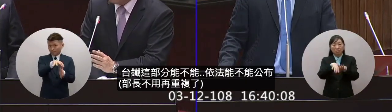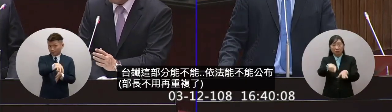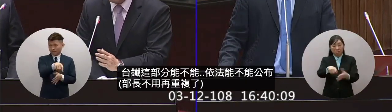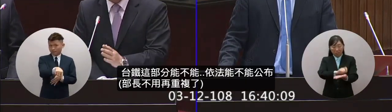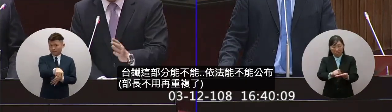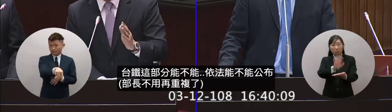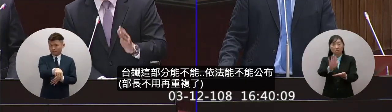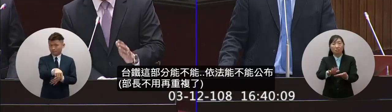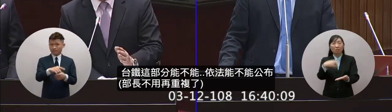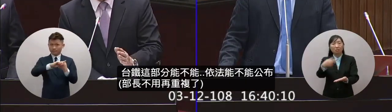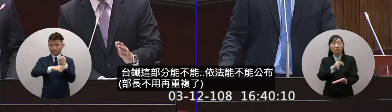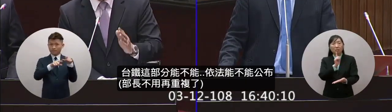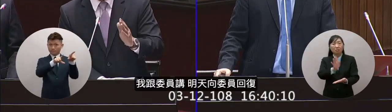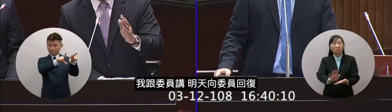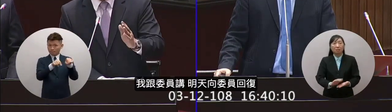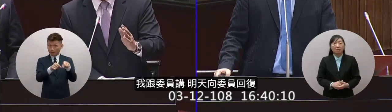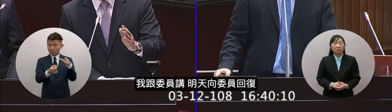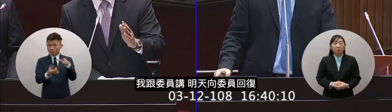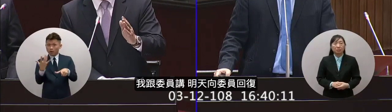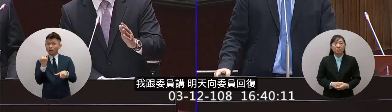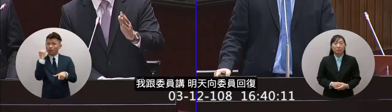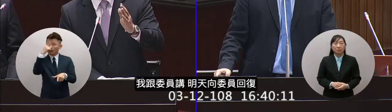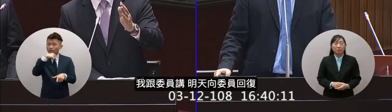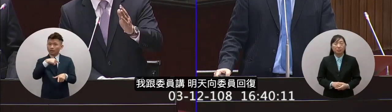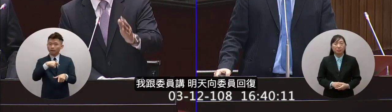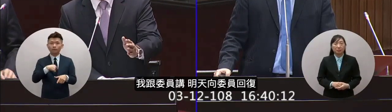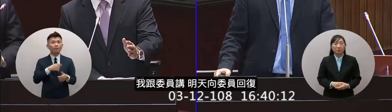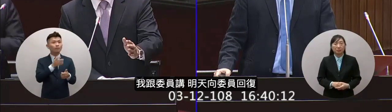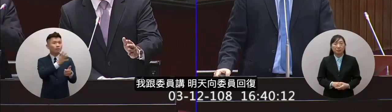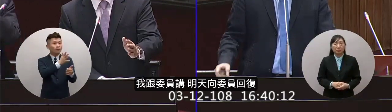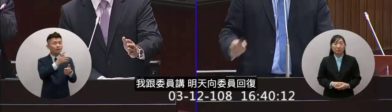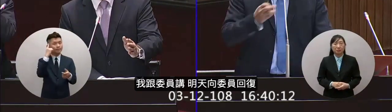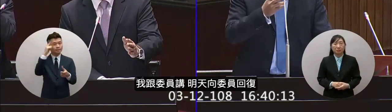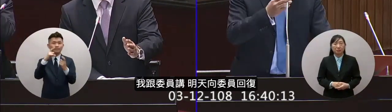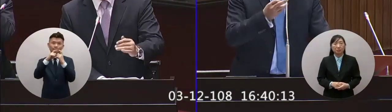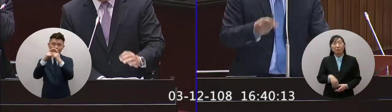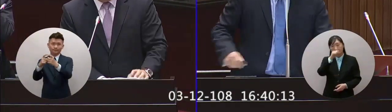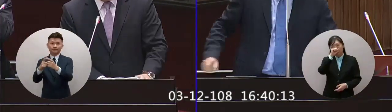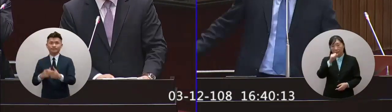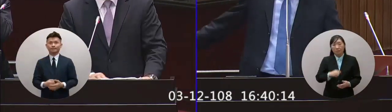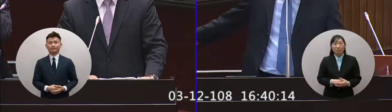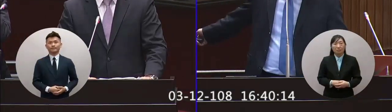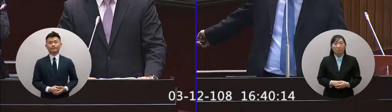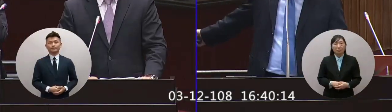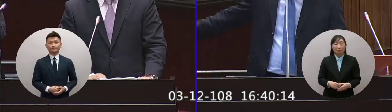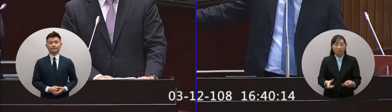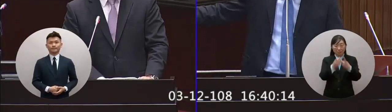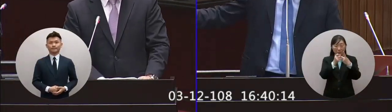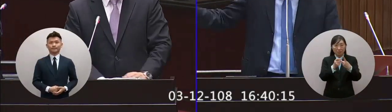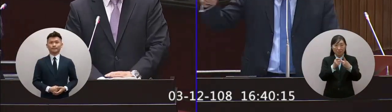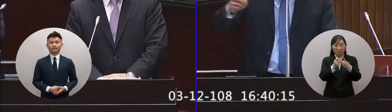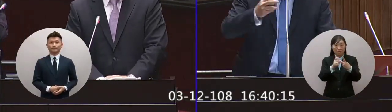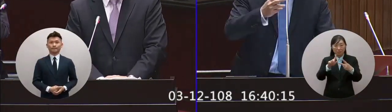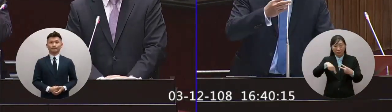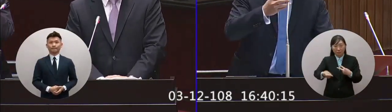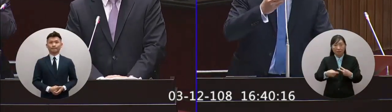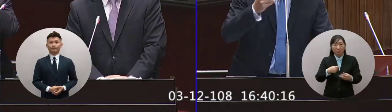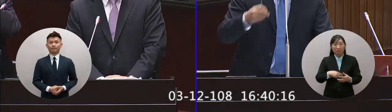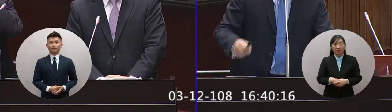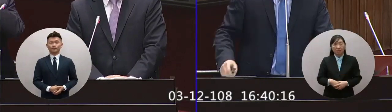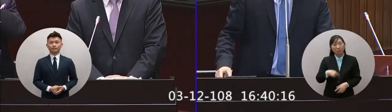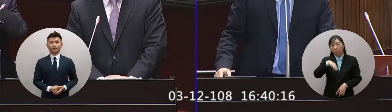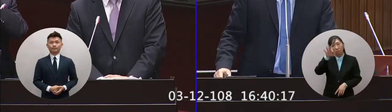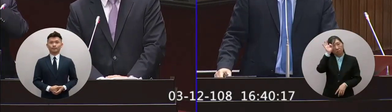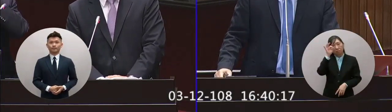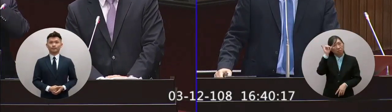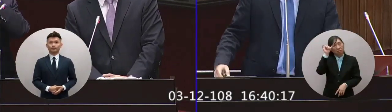复了。 依法能不能公布啊？我给委员讲，明天向委员回复。 好，第二个，接下来我就完全看